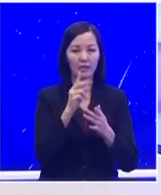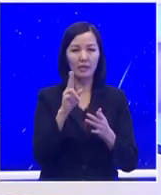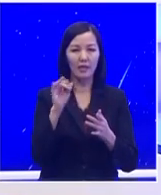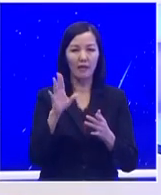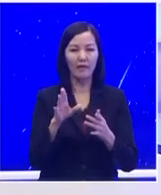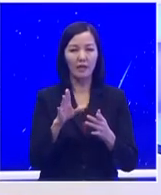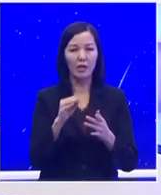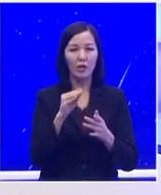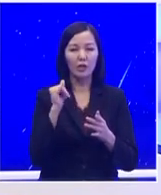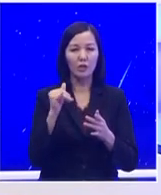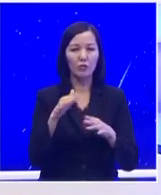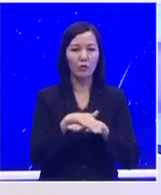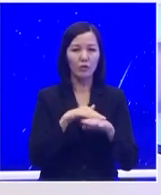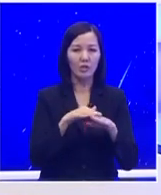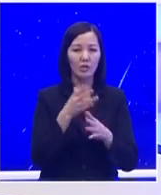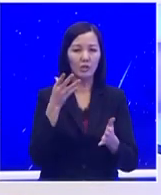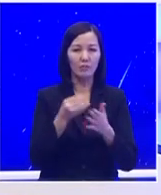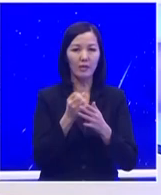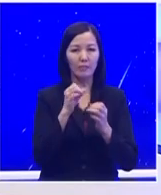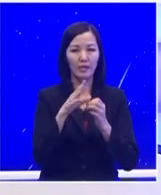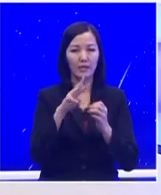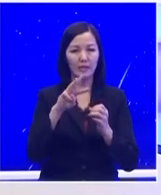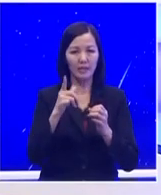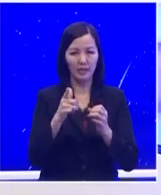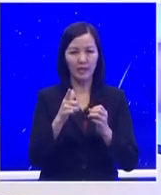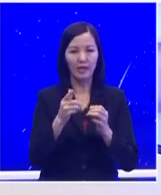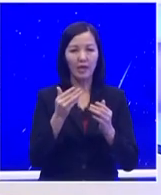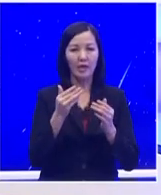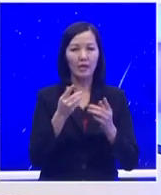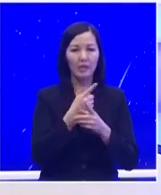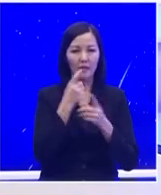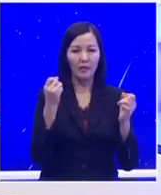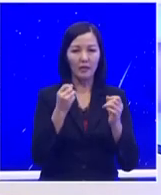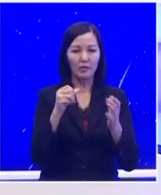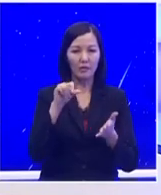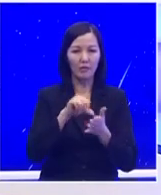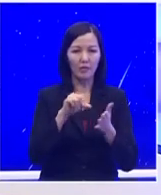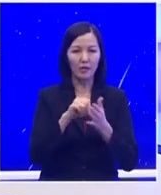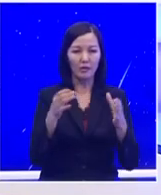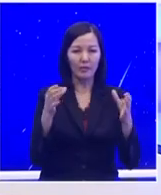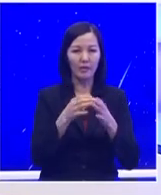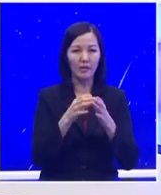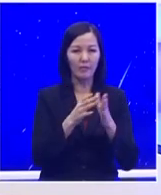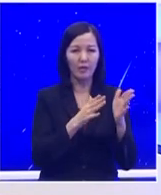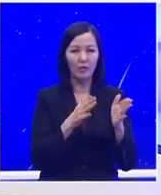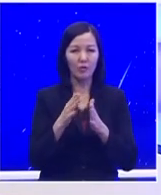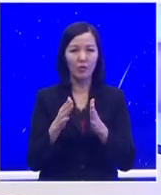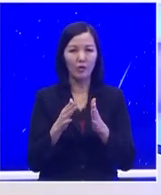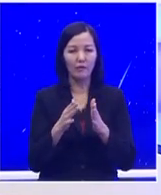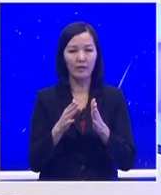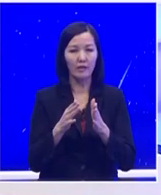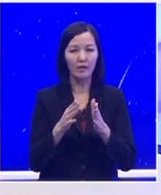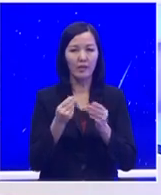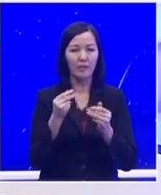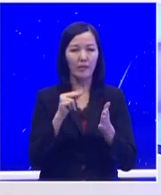1 киловатт света жетосусы сейчас платят 15 тенге. Такую информацию озвучили сотрудники департамента по